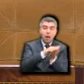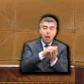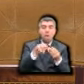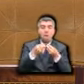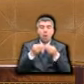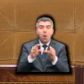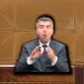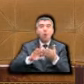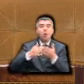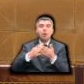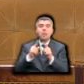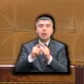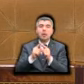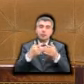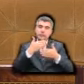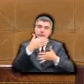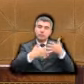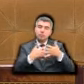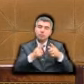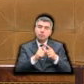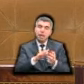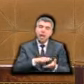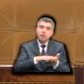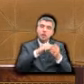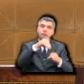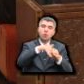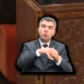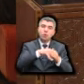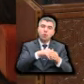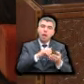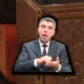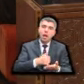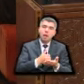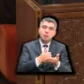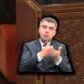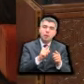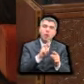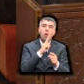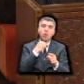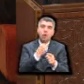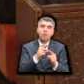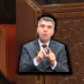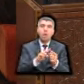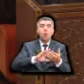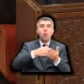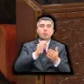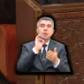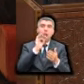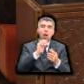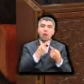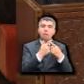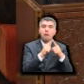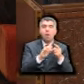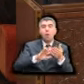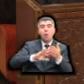بمعنى كدير لا فاكتور ديال اللي كتعطي صندوق المقاصة كتعطيه لها هي. نفس الشركة كتعطي راسها على الاستيراد، كتعطي راسها على البيع،